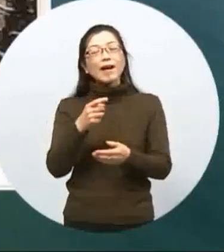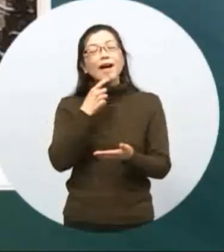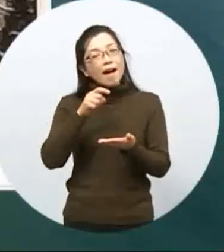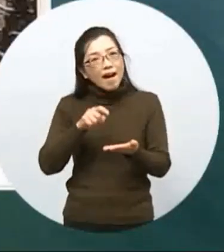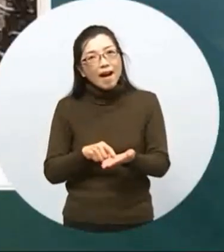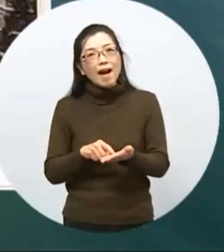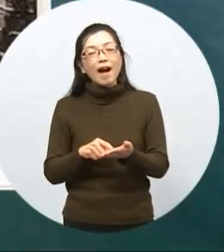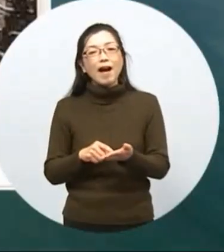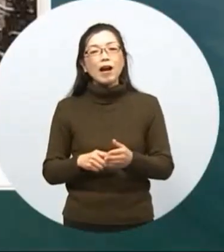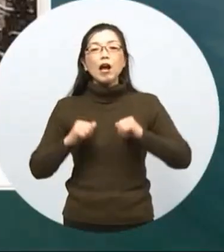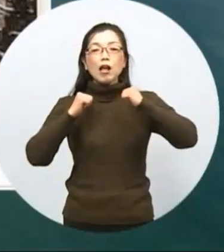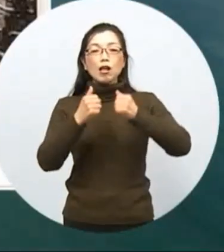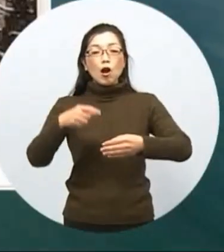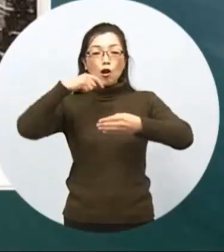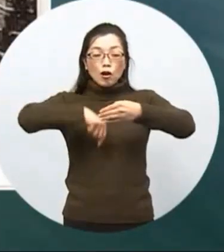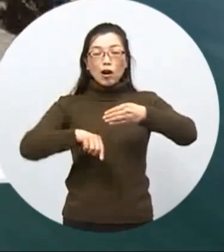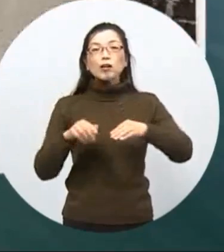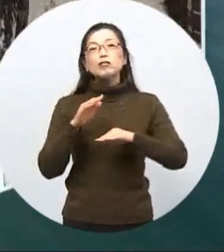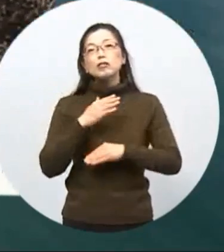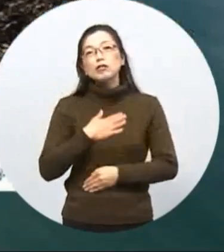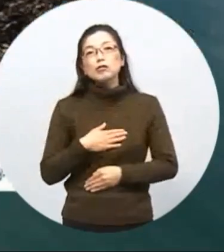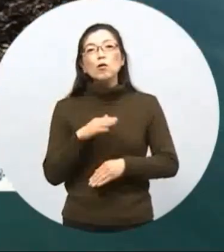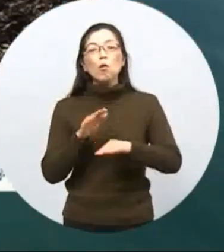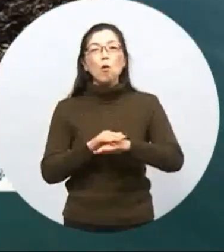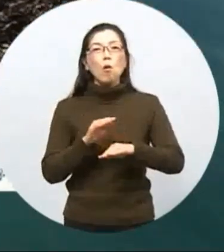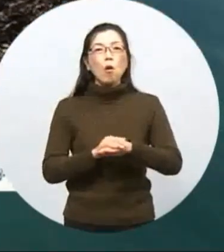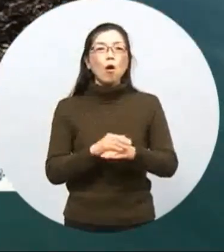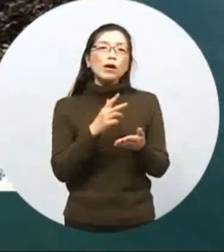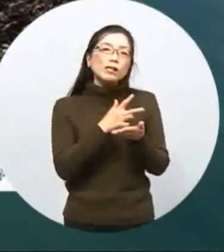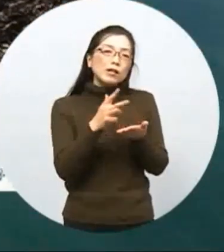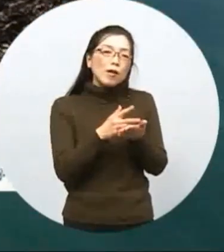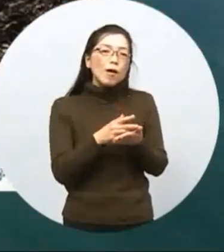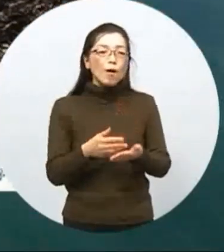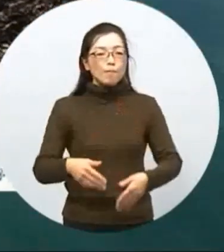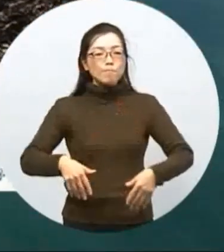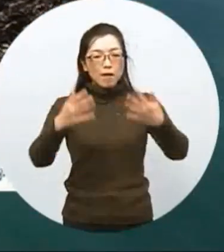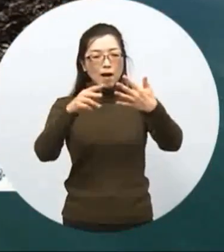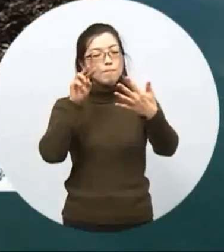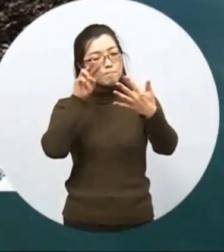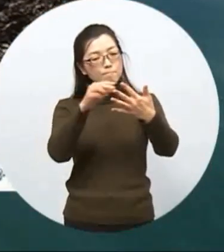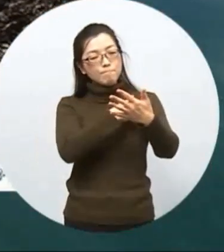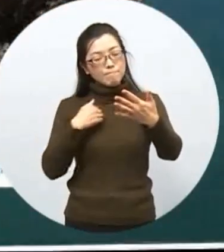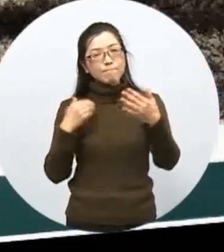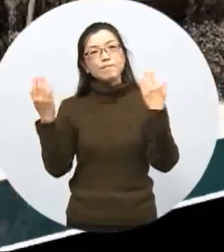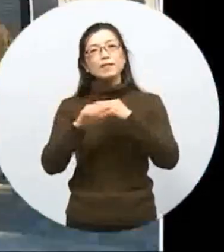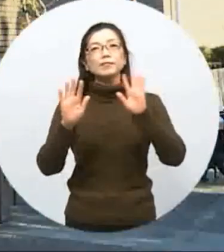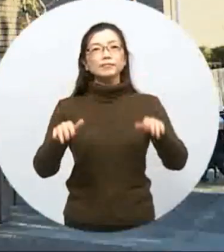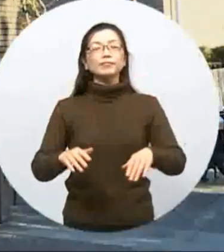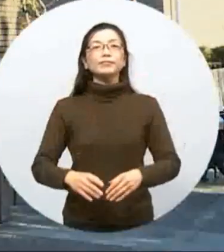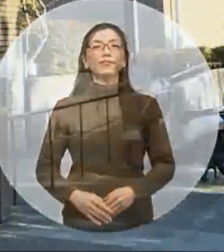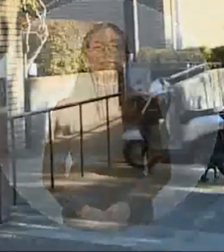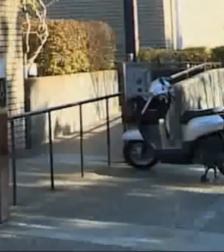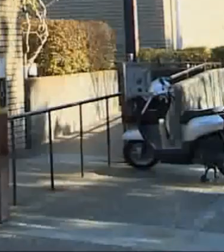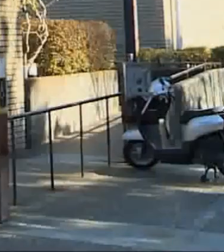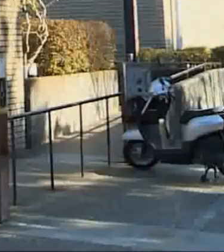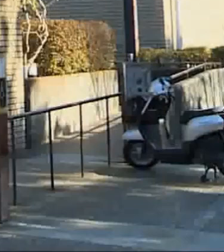に茅ヶ崎を深く知ることができる貴重な資料をご覧いただけるようになりました。